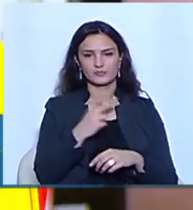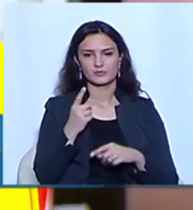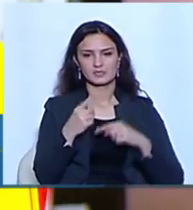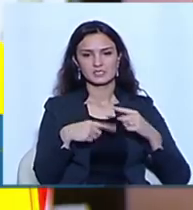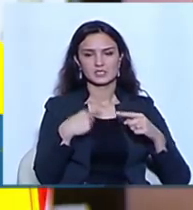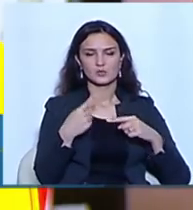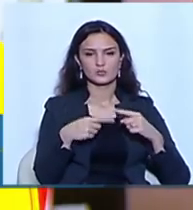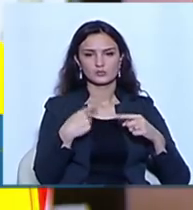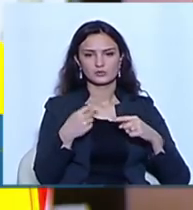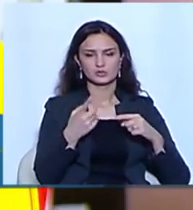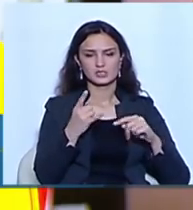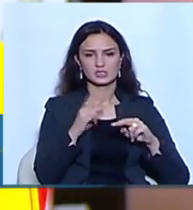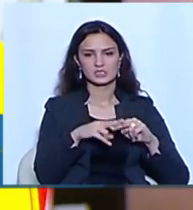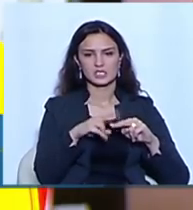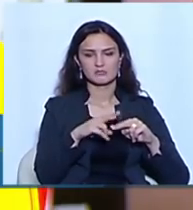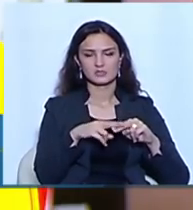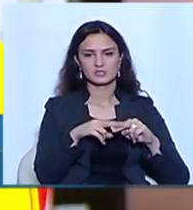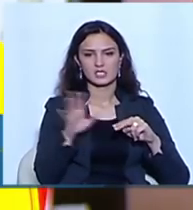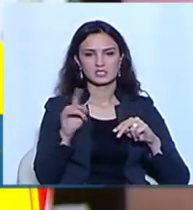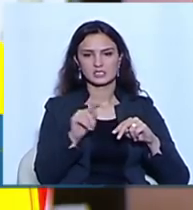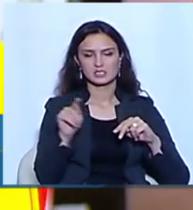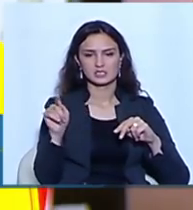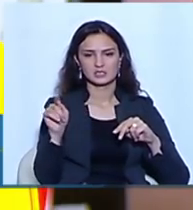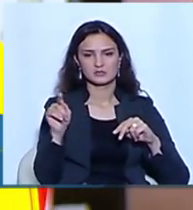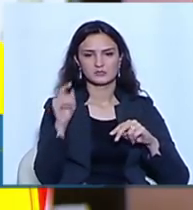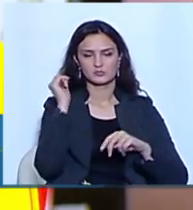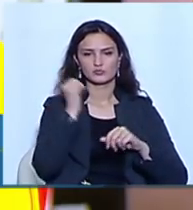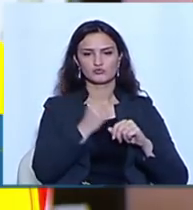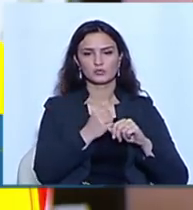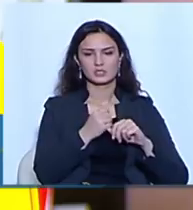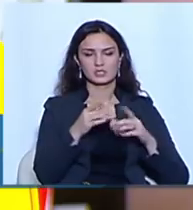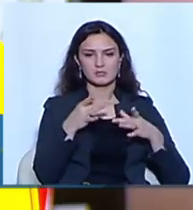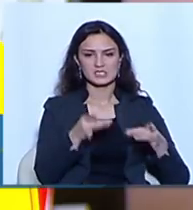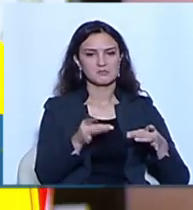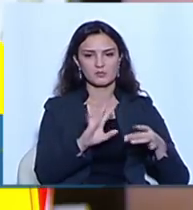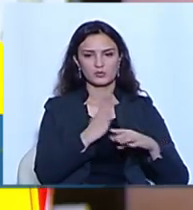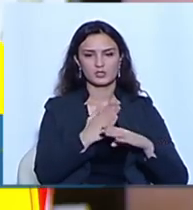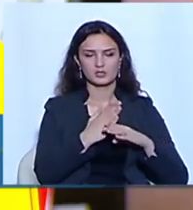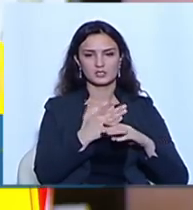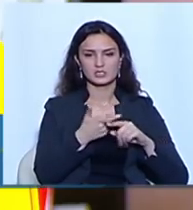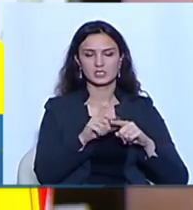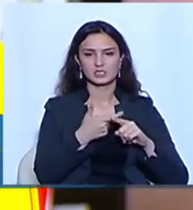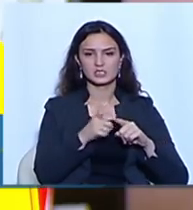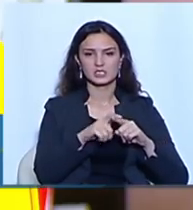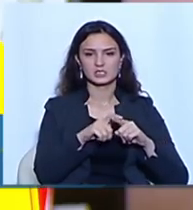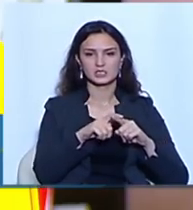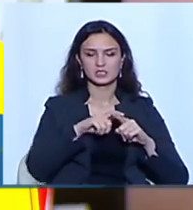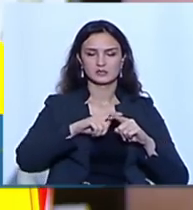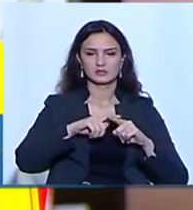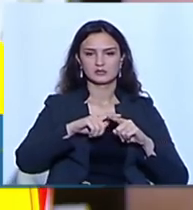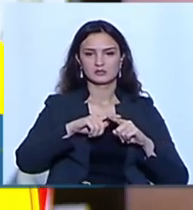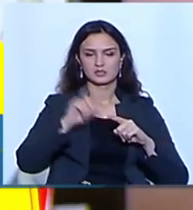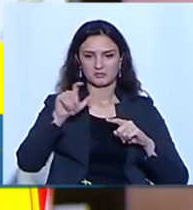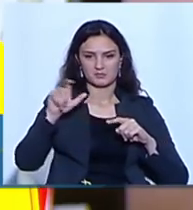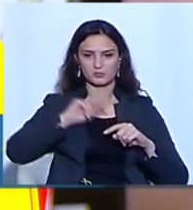21 საუკუნეში სკამზე არც ერთი მუშაკი აღარ არის მთელ მსოფლიოში მიწებებული. ძალიან მოქნილი გრაფიკით